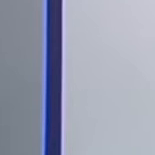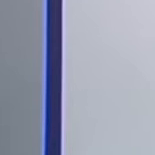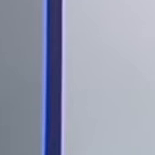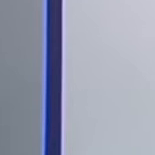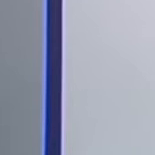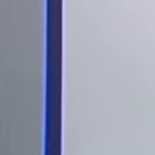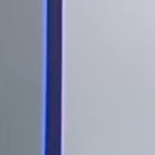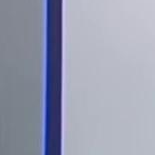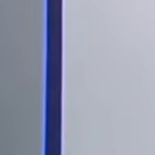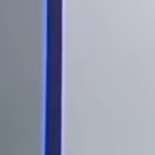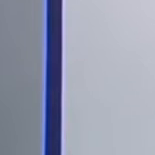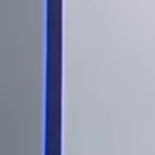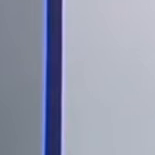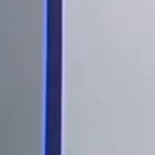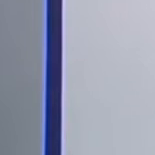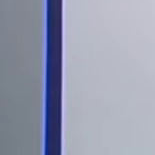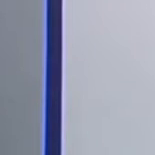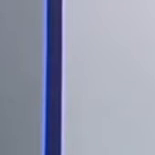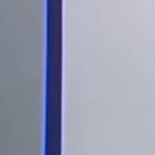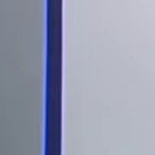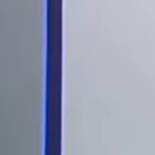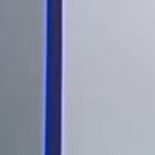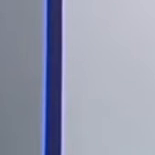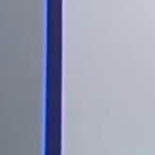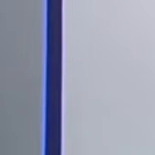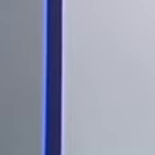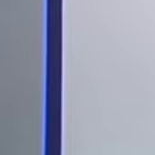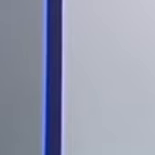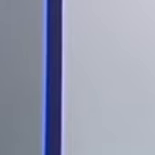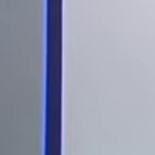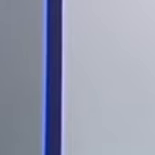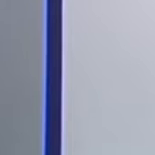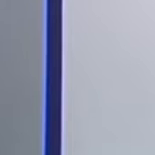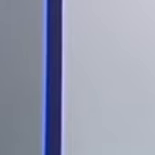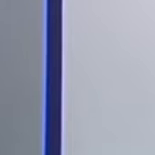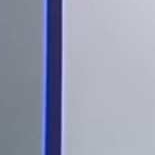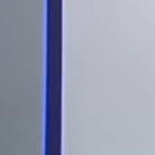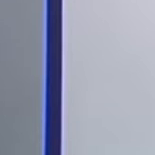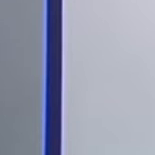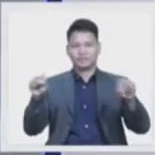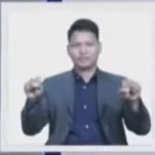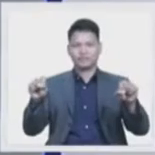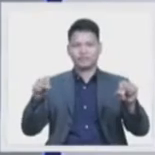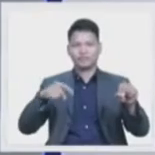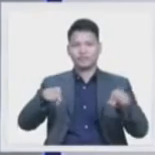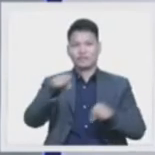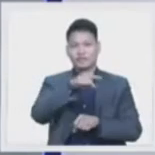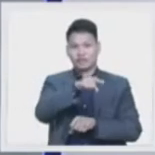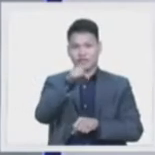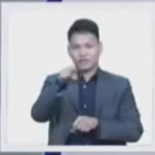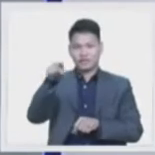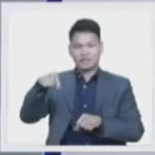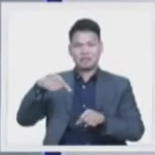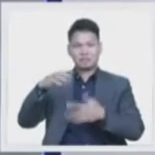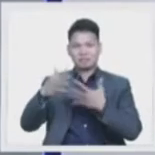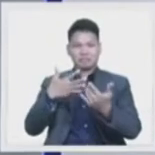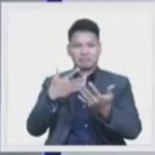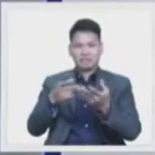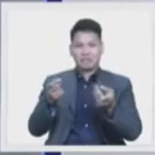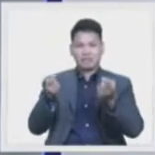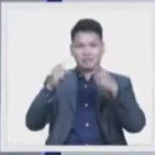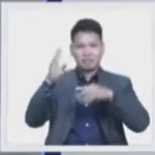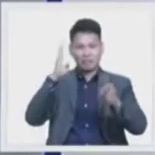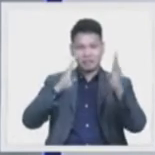sa coronavirus, kitang tanan maluwas ni ini nga maong katalagman. Aron sa ingon ni